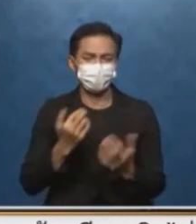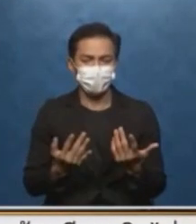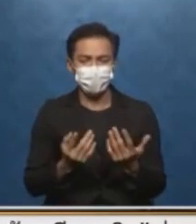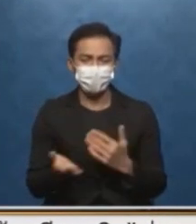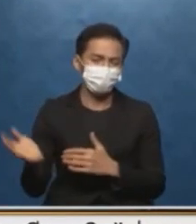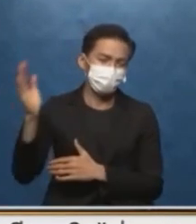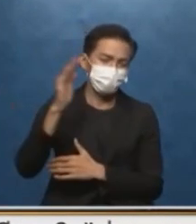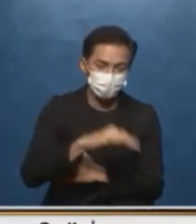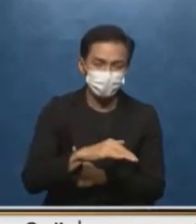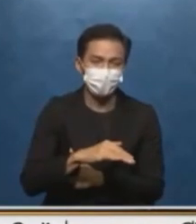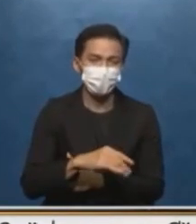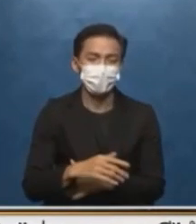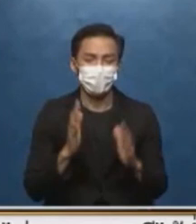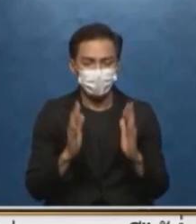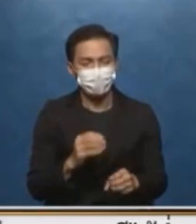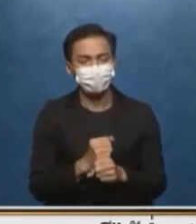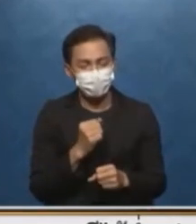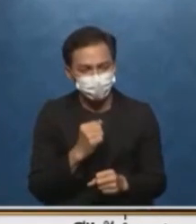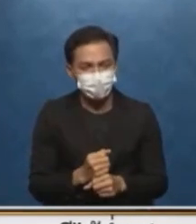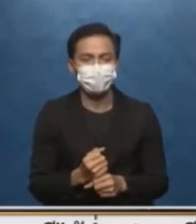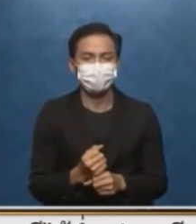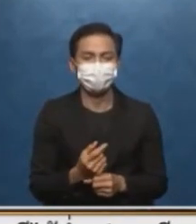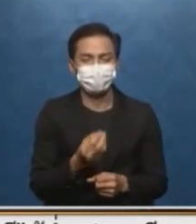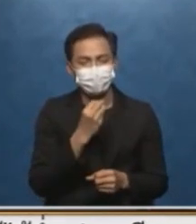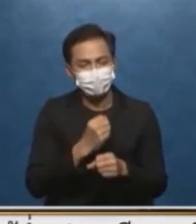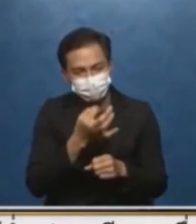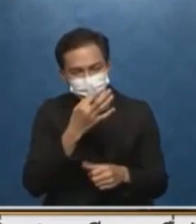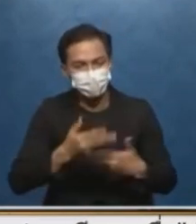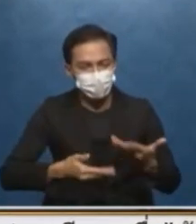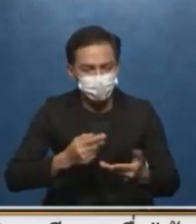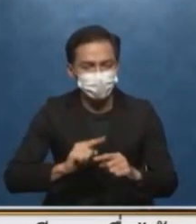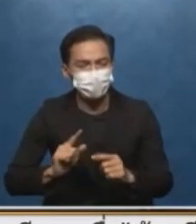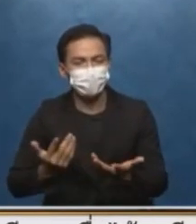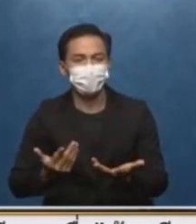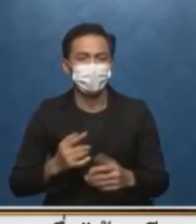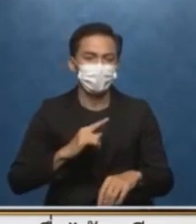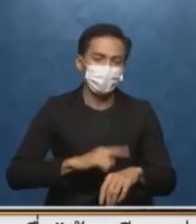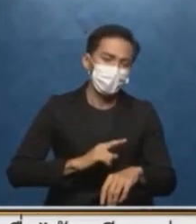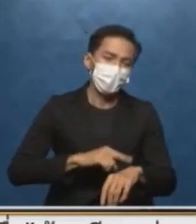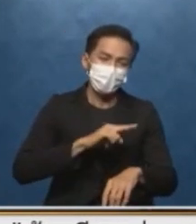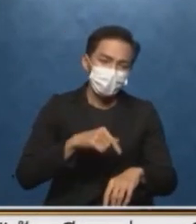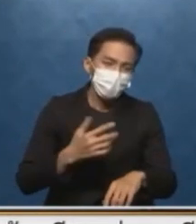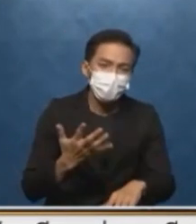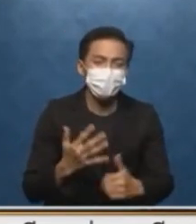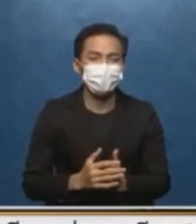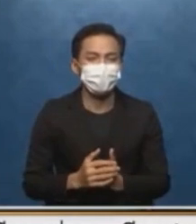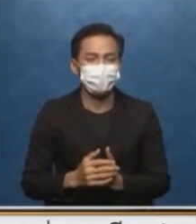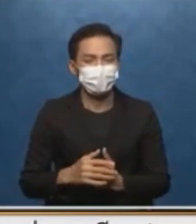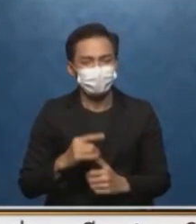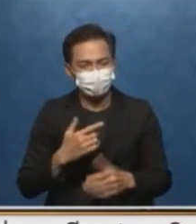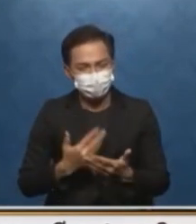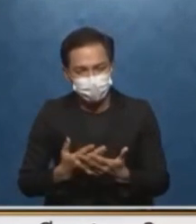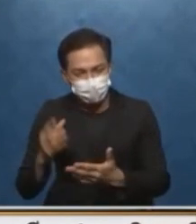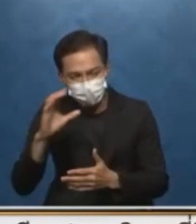ามว่าคนหาเช้ากินค่ำจะสามารถหาตังค์ที่ไหนเอาเวลาที่ไหนไปตรวจนะคะอันนี้ก็เป็นหนึ่งใน